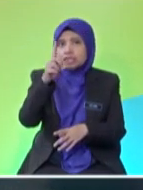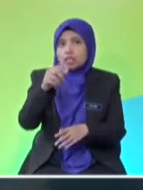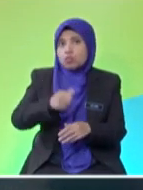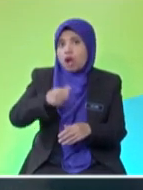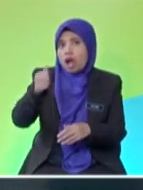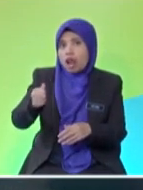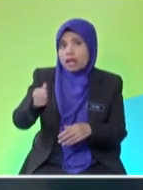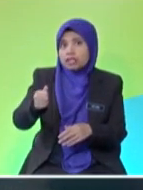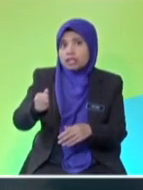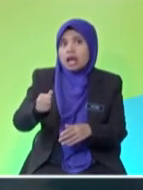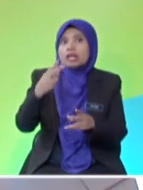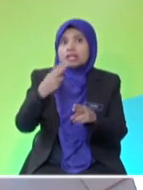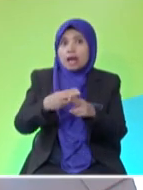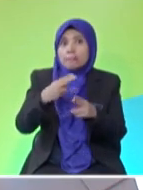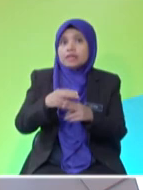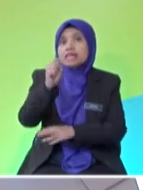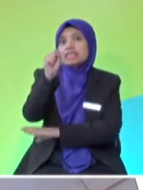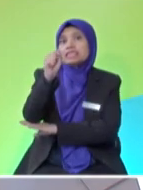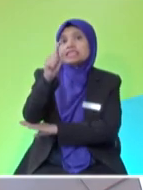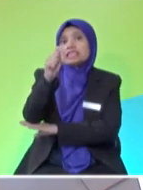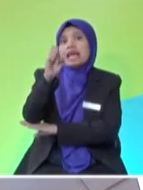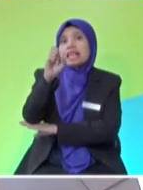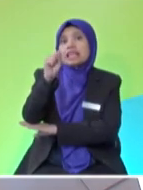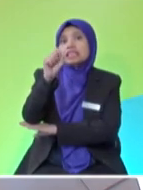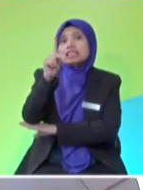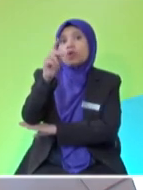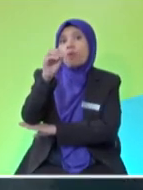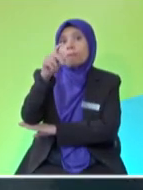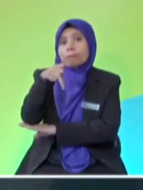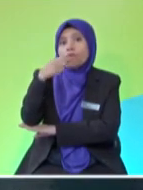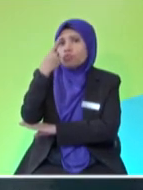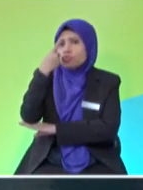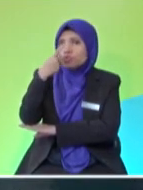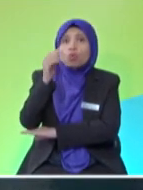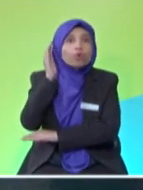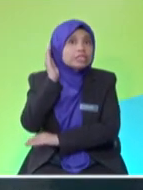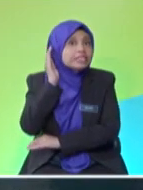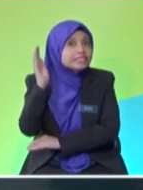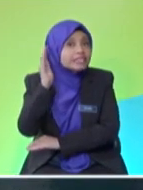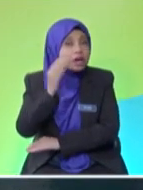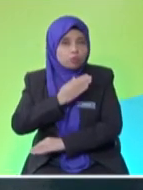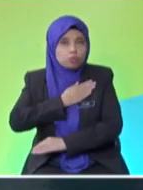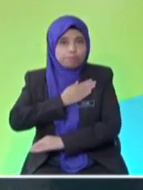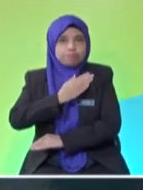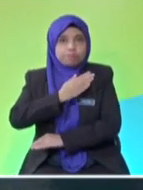yaitu yang bernama untuk mendengar jagung